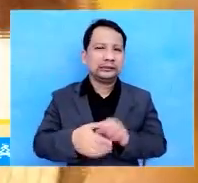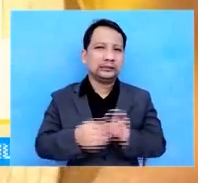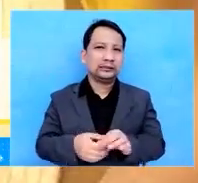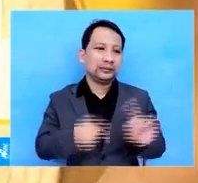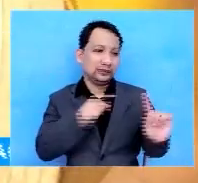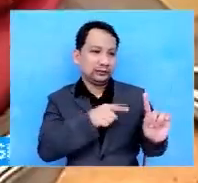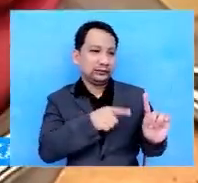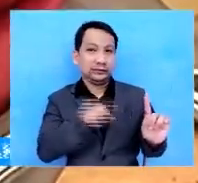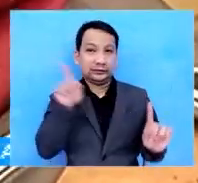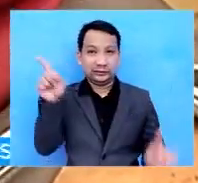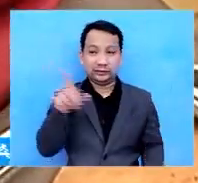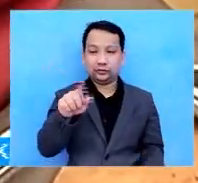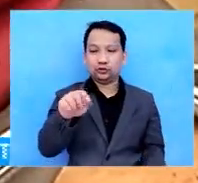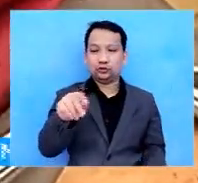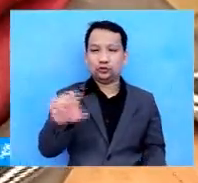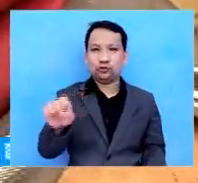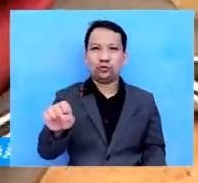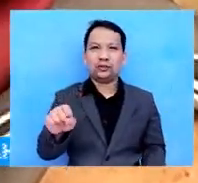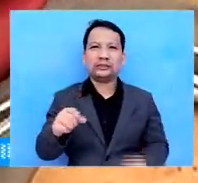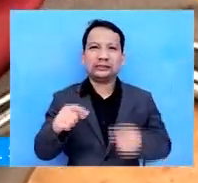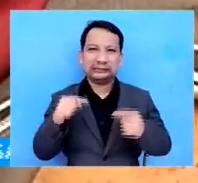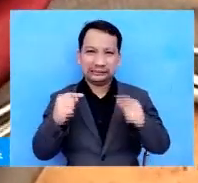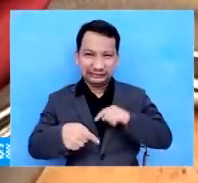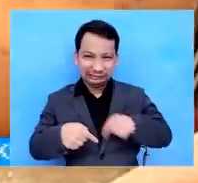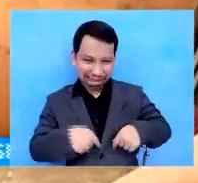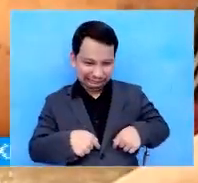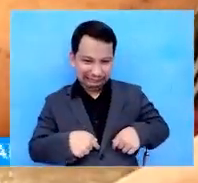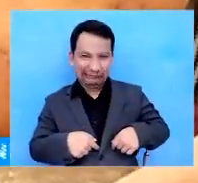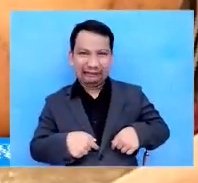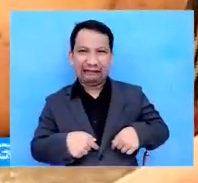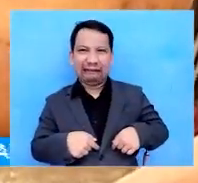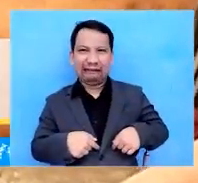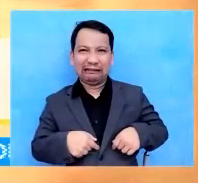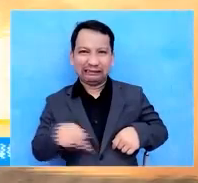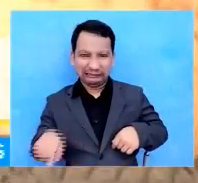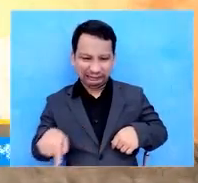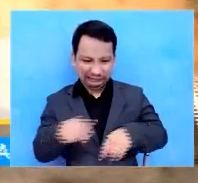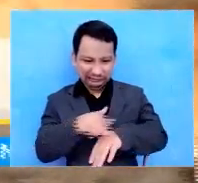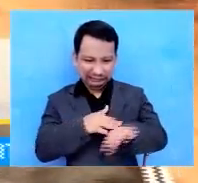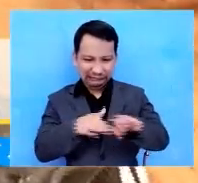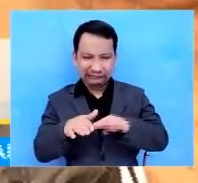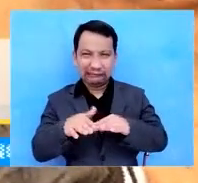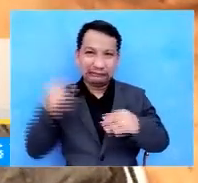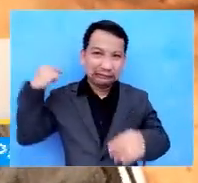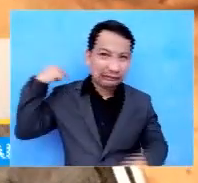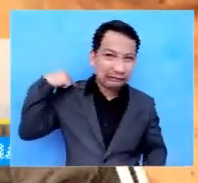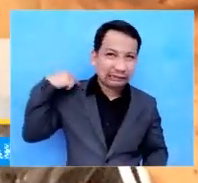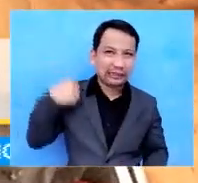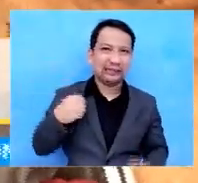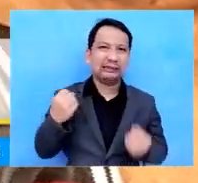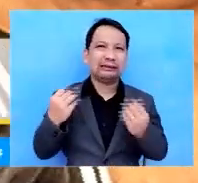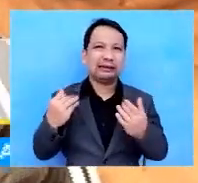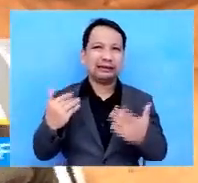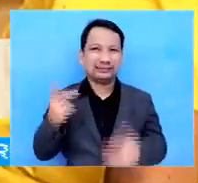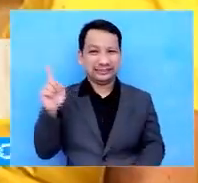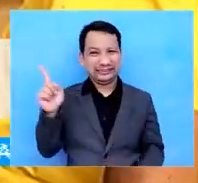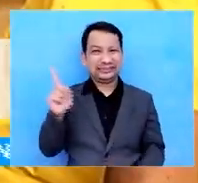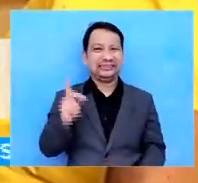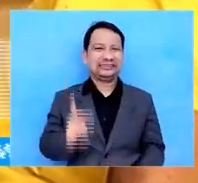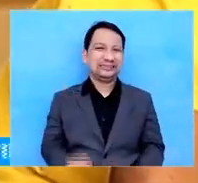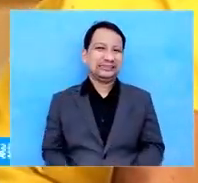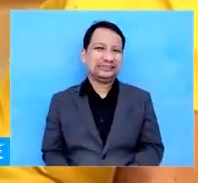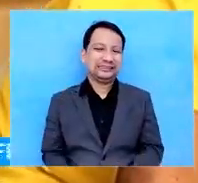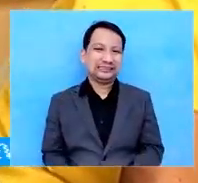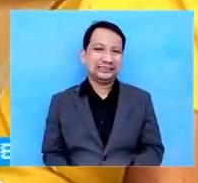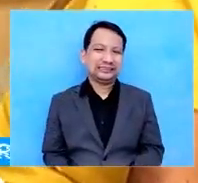naman nagkakasugat na sa tindi ng pangangamot sa kanyang tiyan, hita, paa at likod. Maikli na nga yung kuko ko,